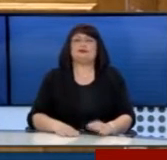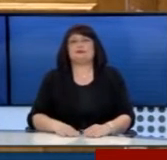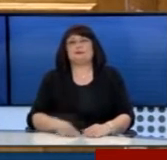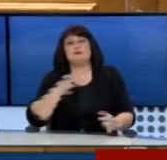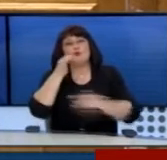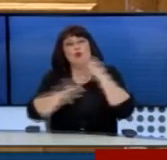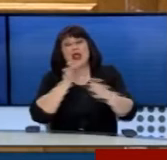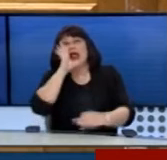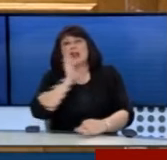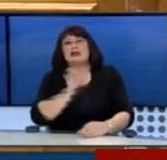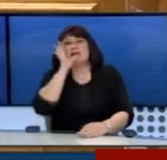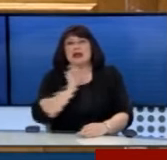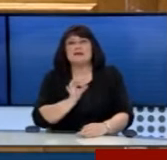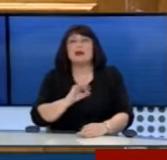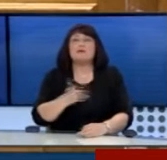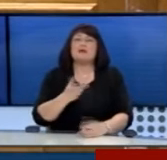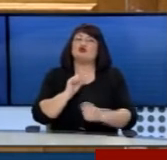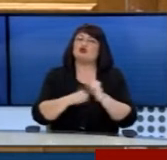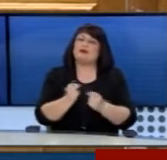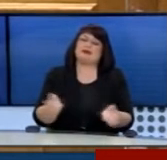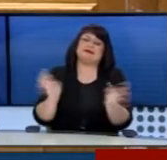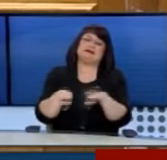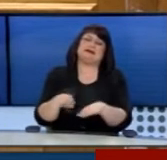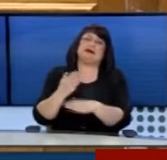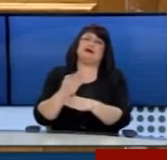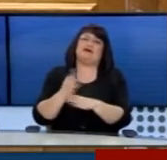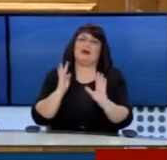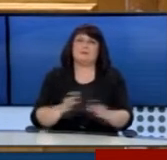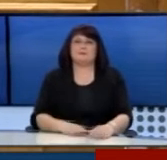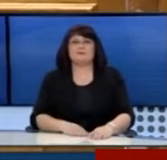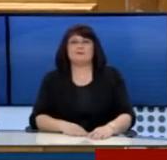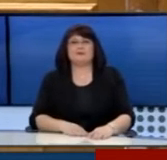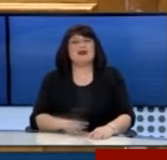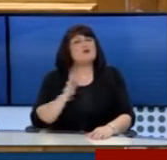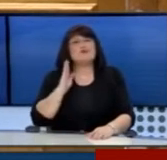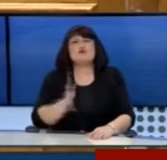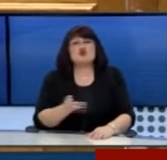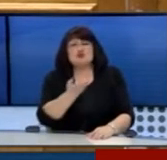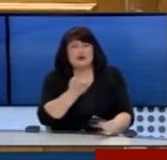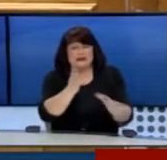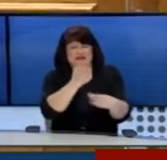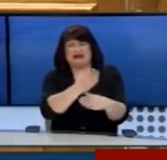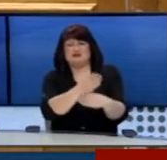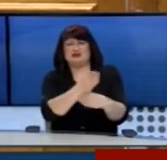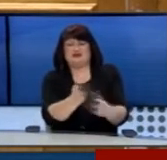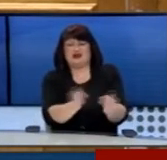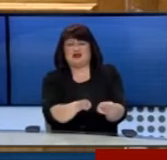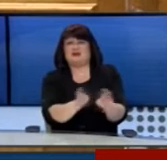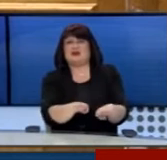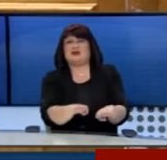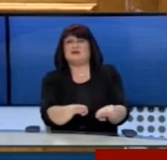όσους λένε τις αλήθειες, μήπως και τις κρύψετε. Πώς μπορείτε να κρύψετε άλλωστε